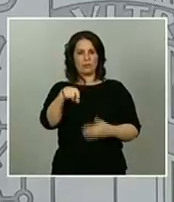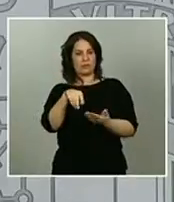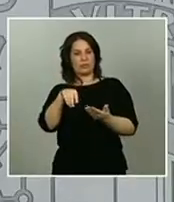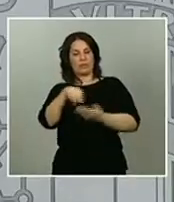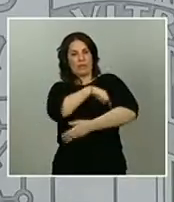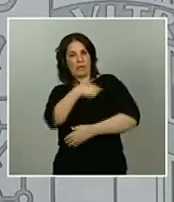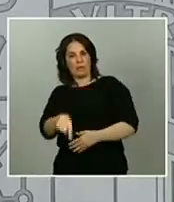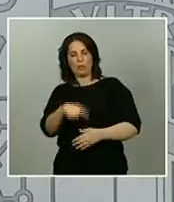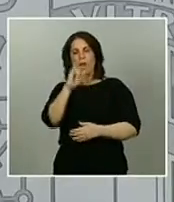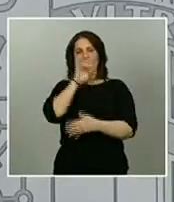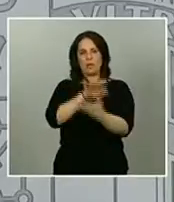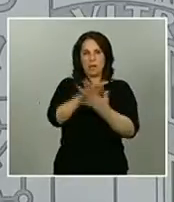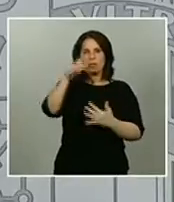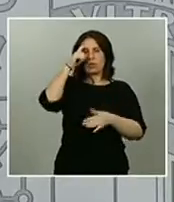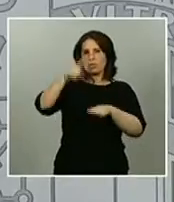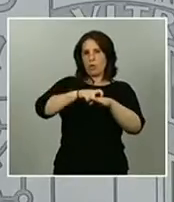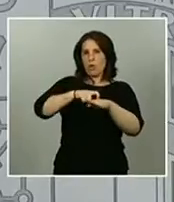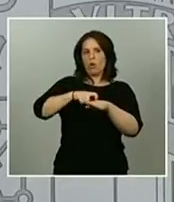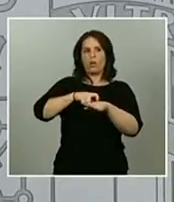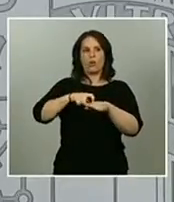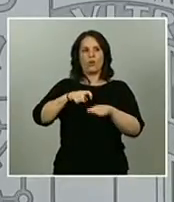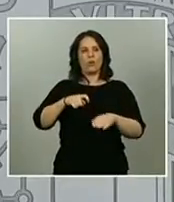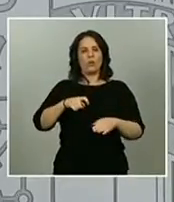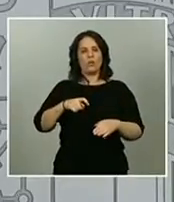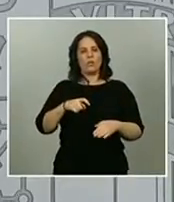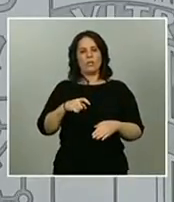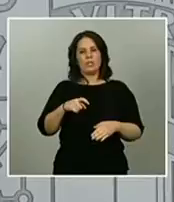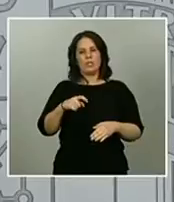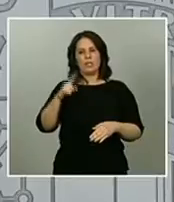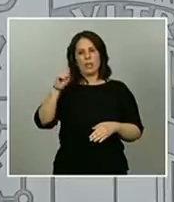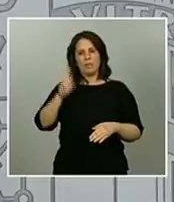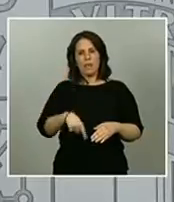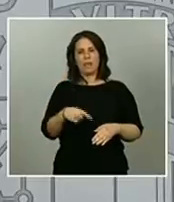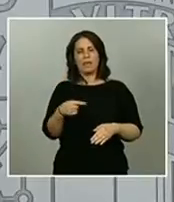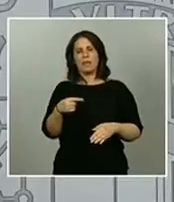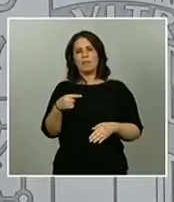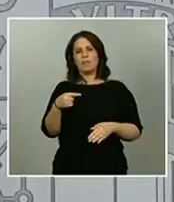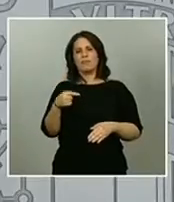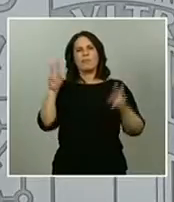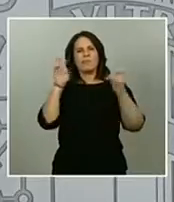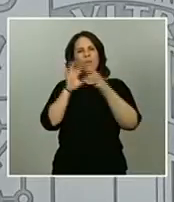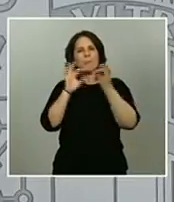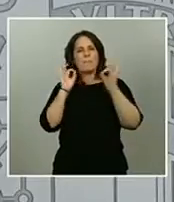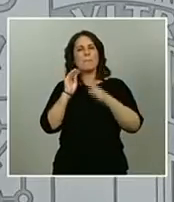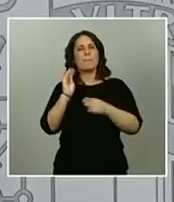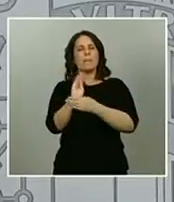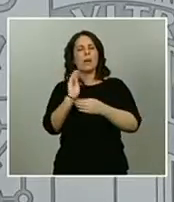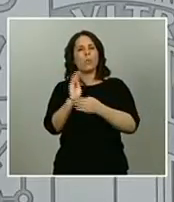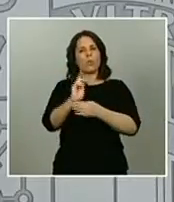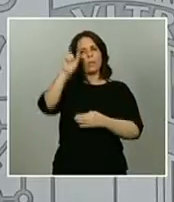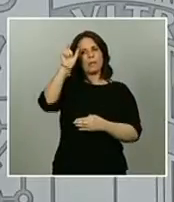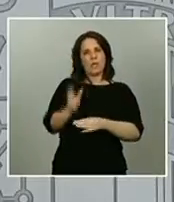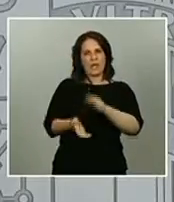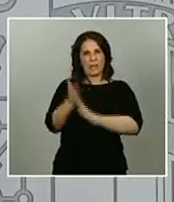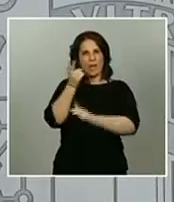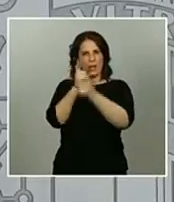un impact important des del punt de vista de les precaucions que un pasajero va a tomar que des del punt